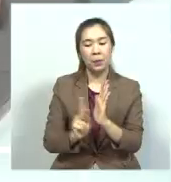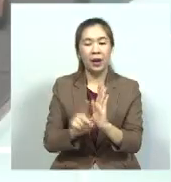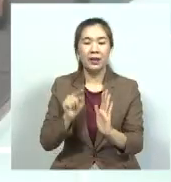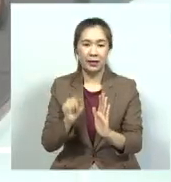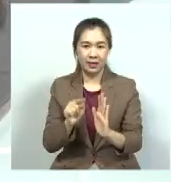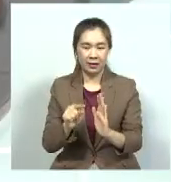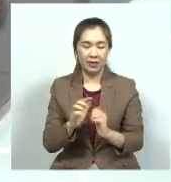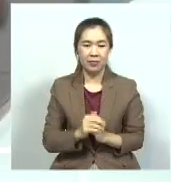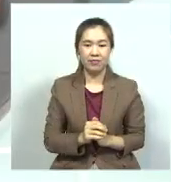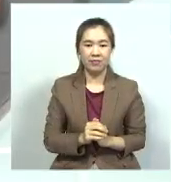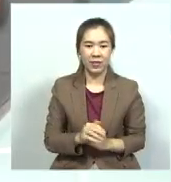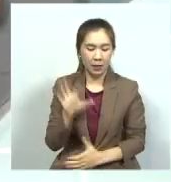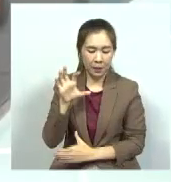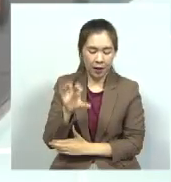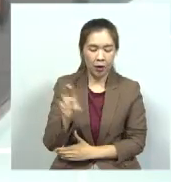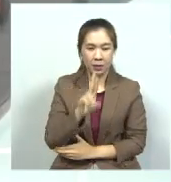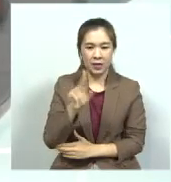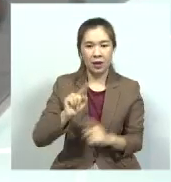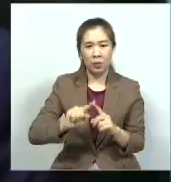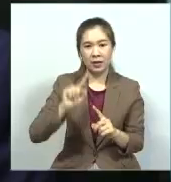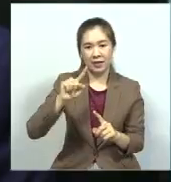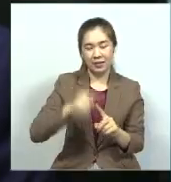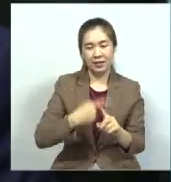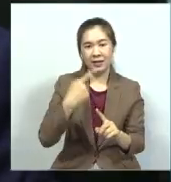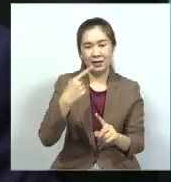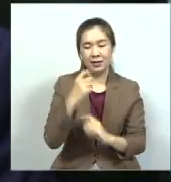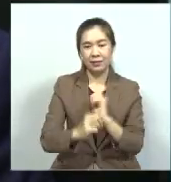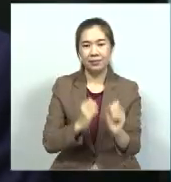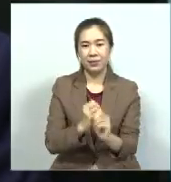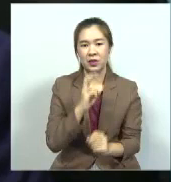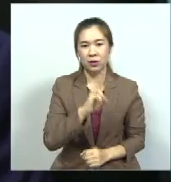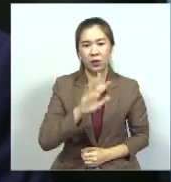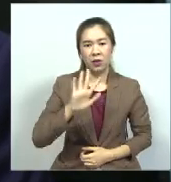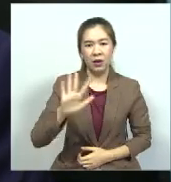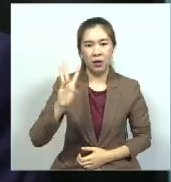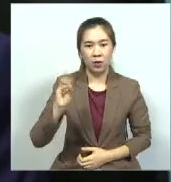บับนี้จะมีผลบังคับใช้ในวันที่1ม